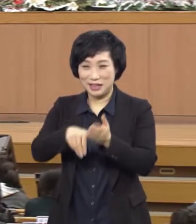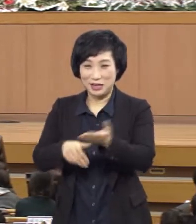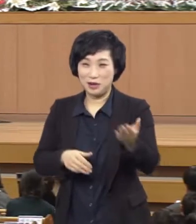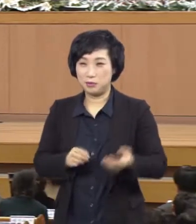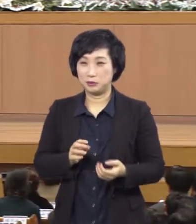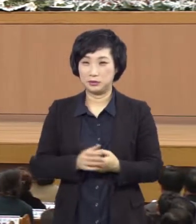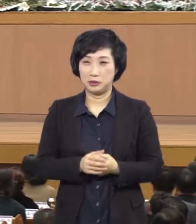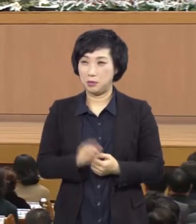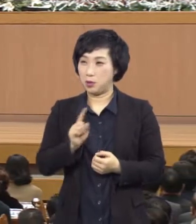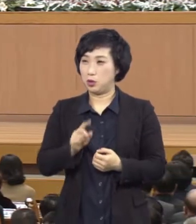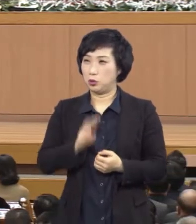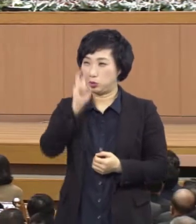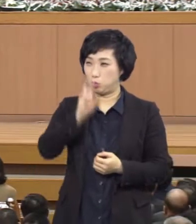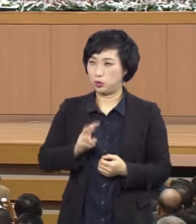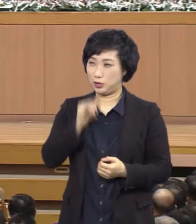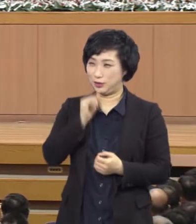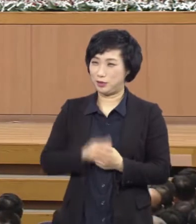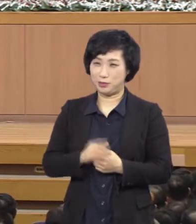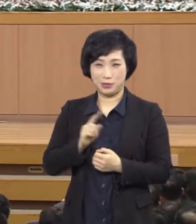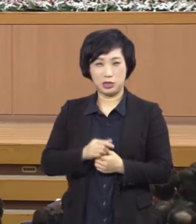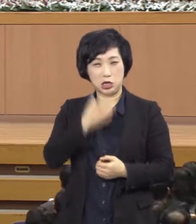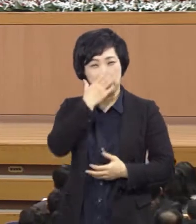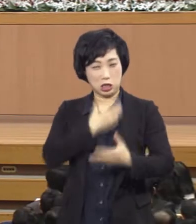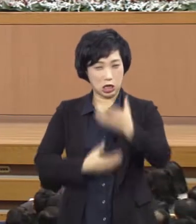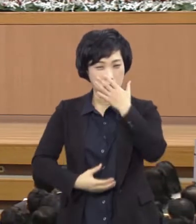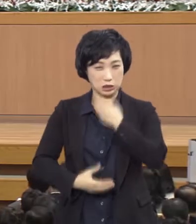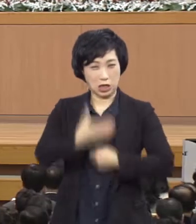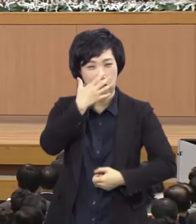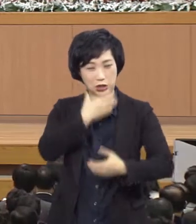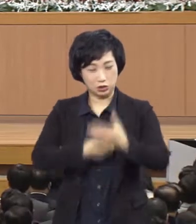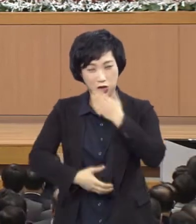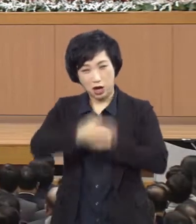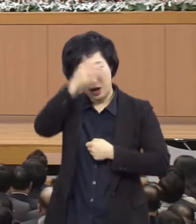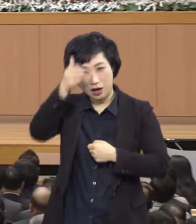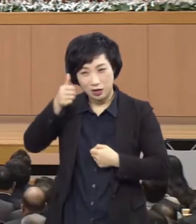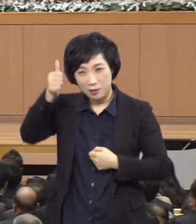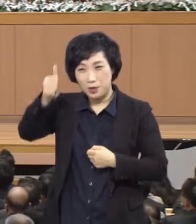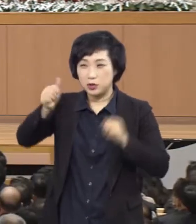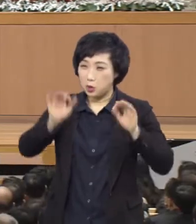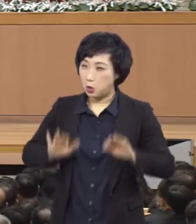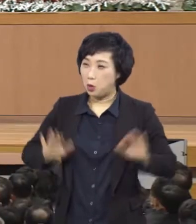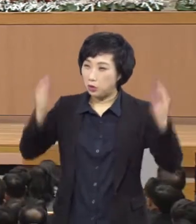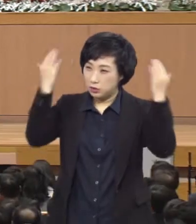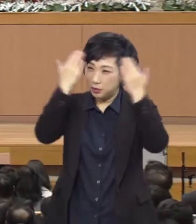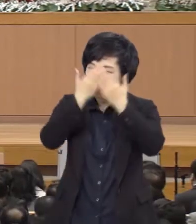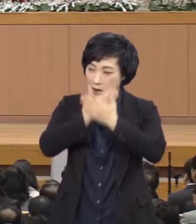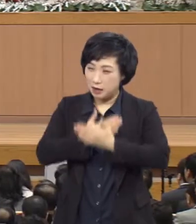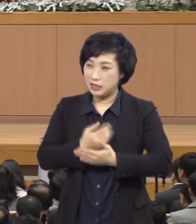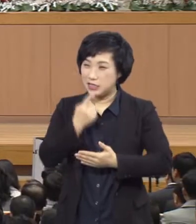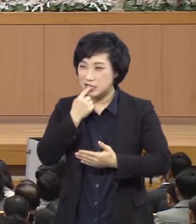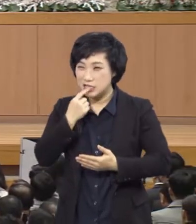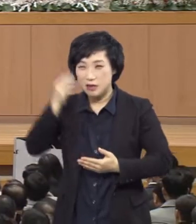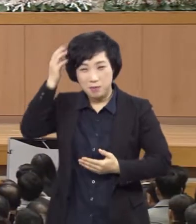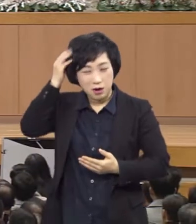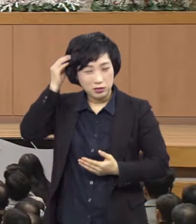산타 크로스 할아버지 오늘 밤에